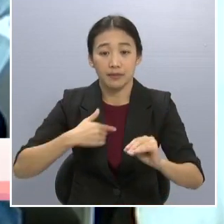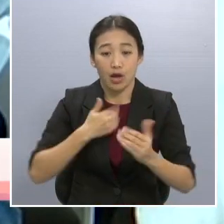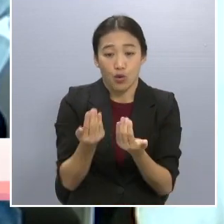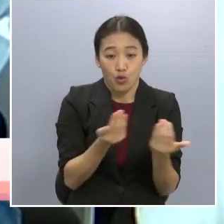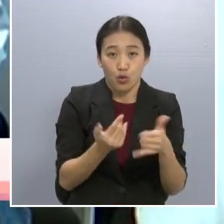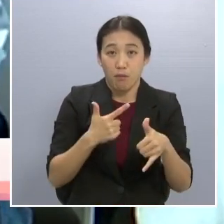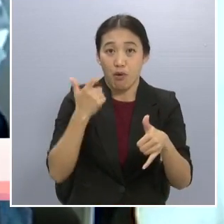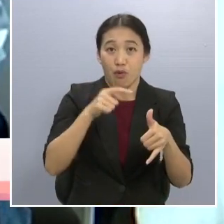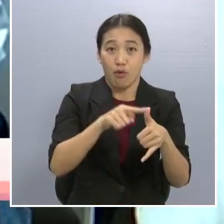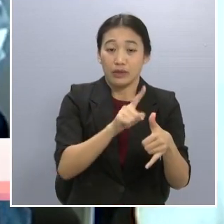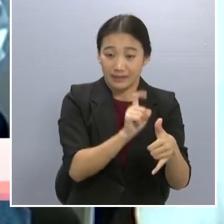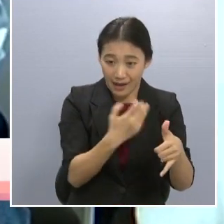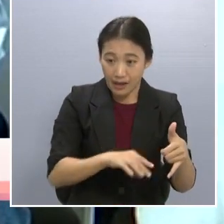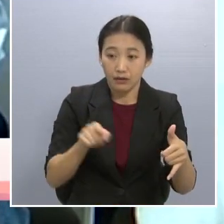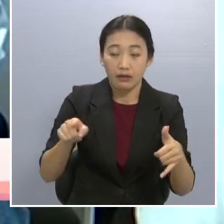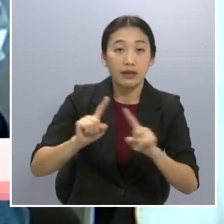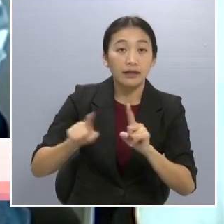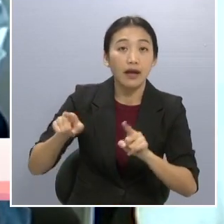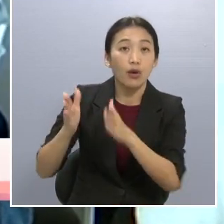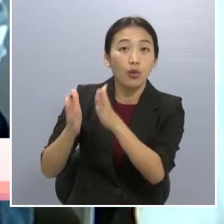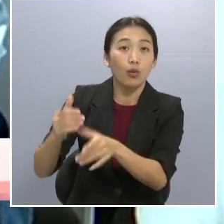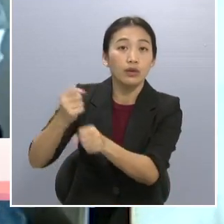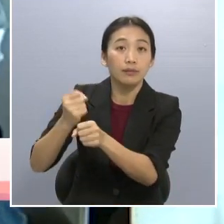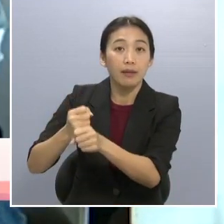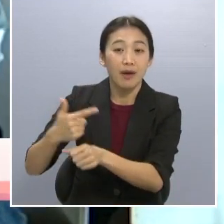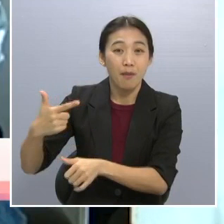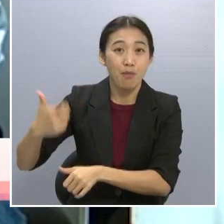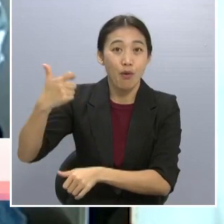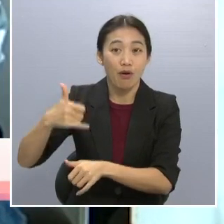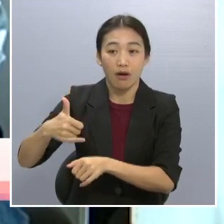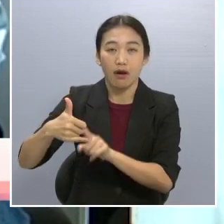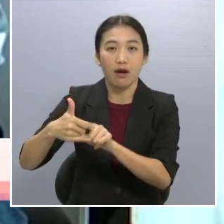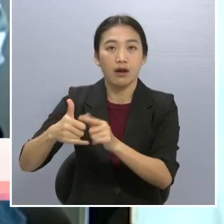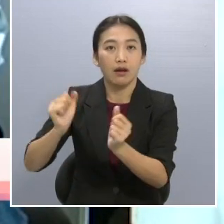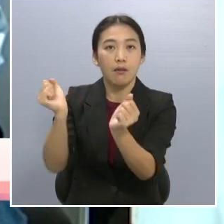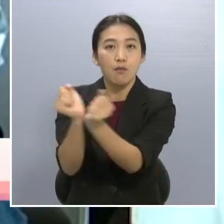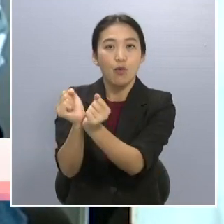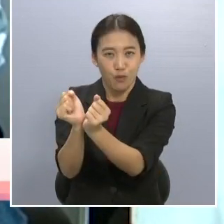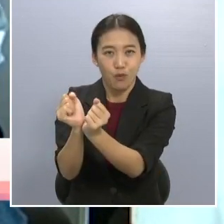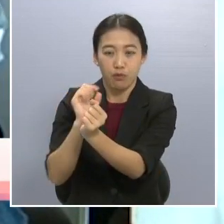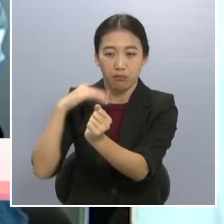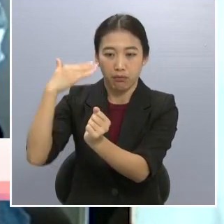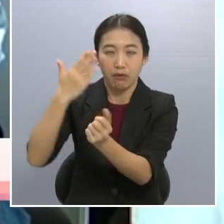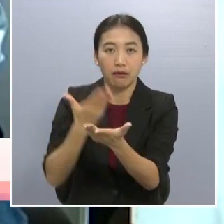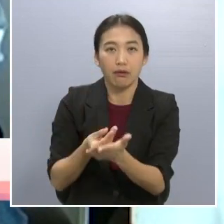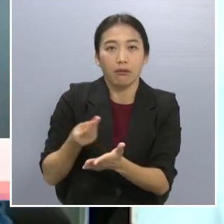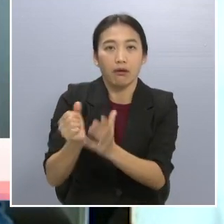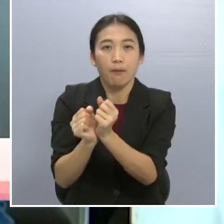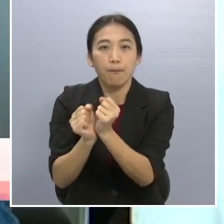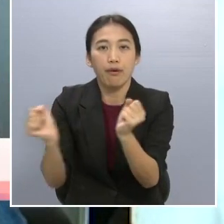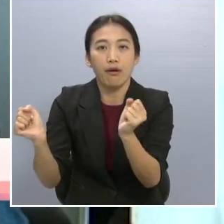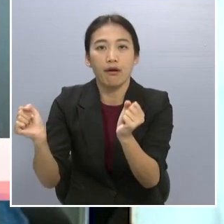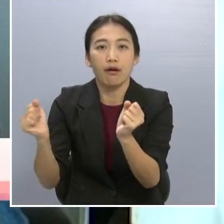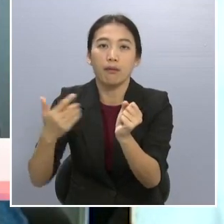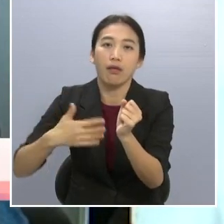งหนูน่ะก็คือแบบประกันตัวออกไปตั้งแต่ที่ลูกหนูเสียไปอย่างเงี้ยเราก็อยากจะให้มันแบบเอาคนผิดอะมาลงโทษให้เร็วที่สุดเหมือนกันจ